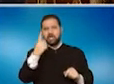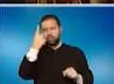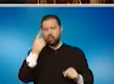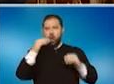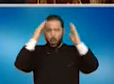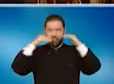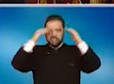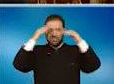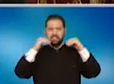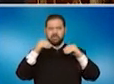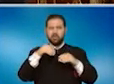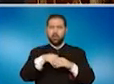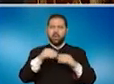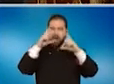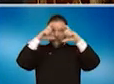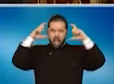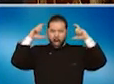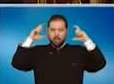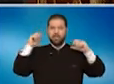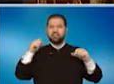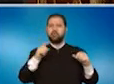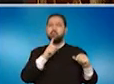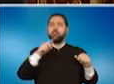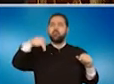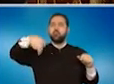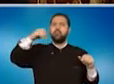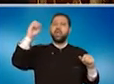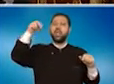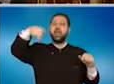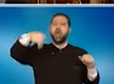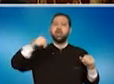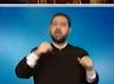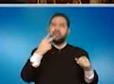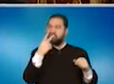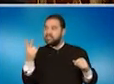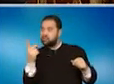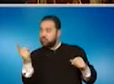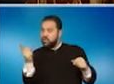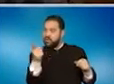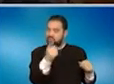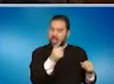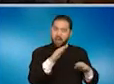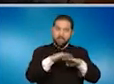zi un sfânt episcop non, văzând-o trecând cu alaiul,